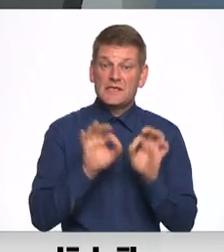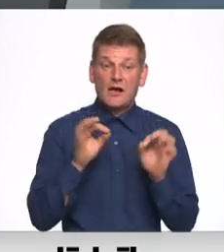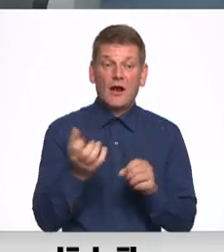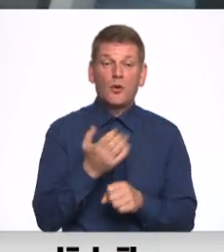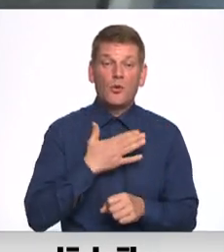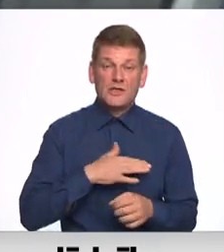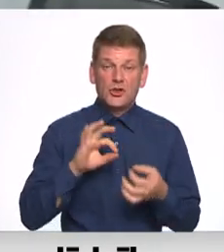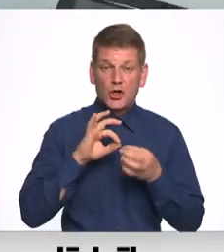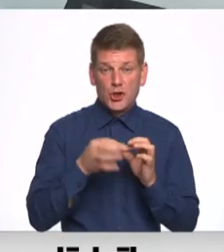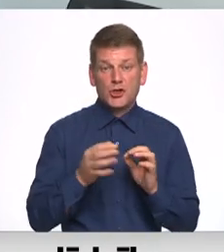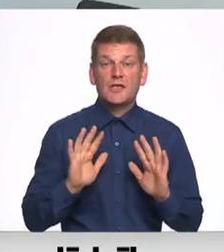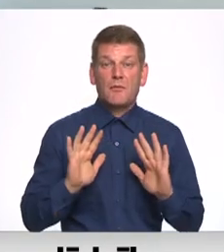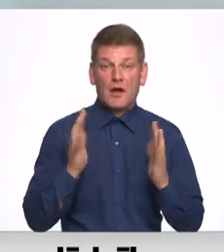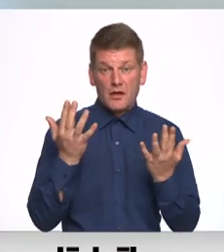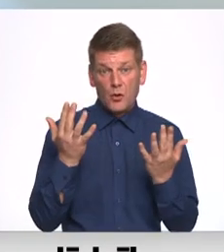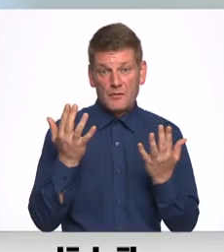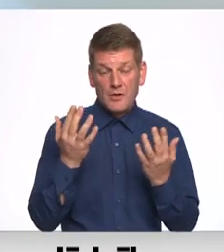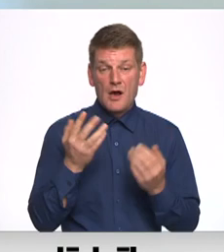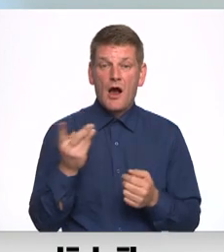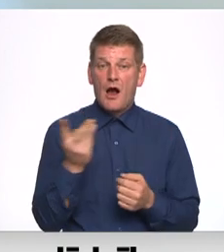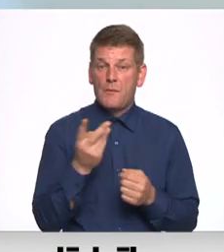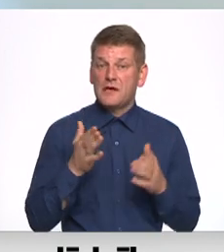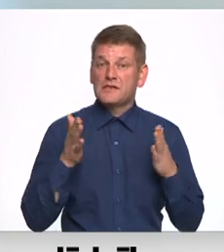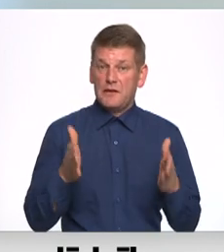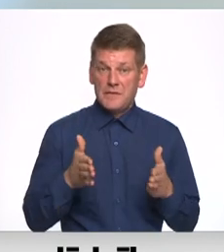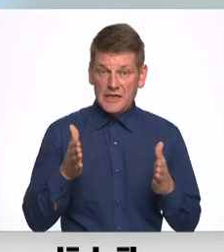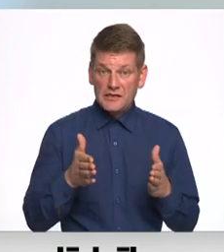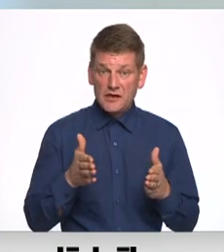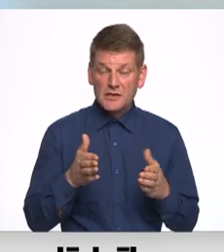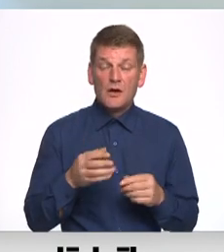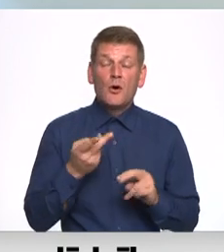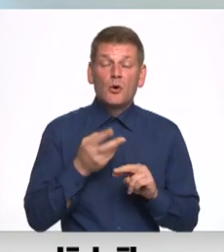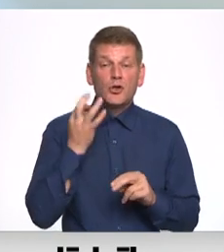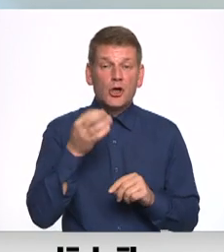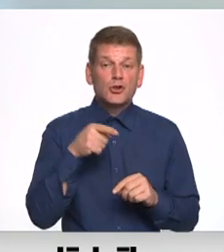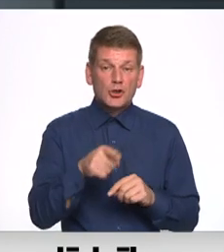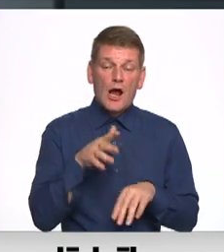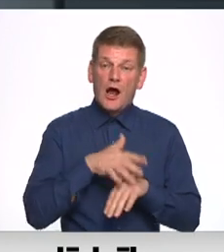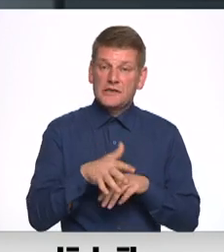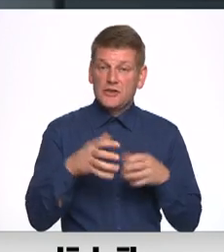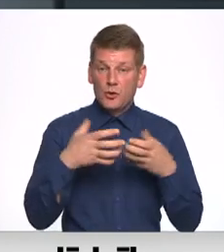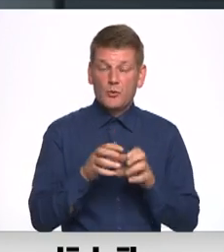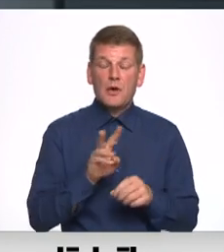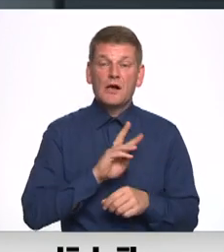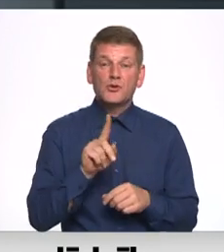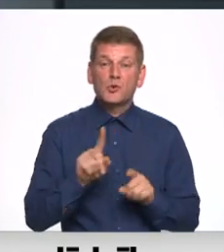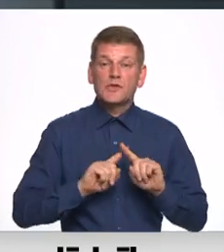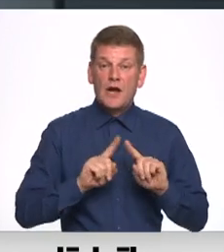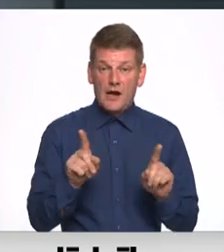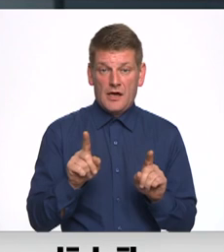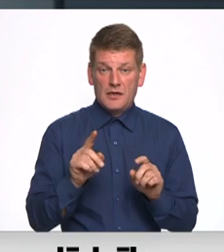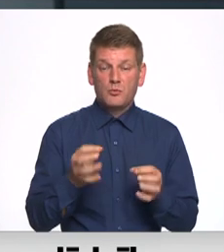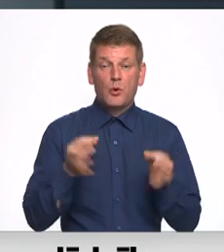ļoti sarežģītiem gadījumiem abās slimnīcās un tieši šajā asins grupā, kas uzreiz